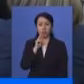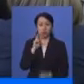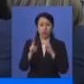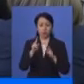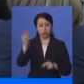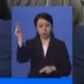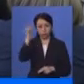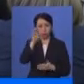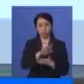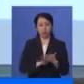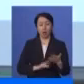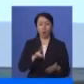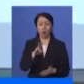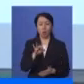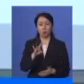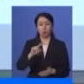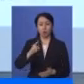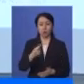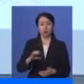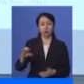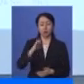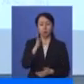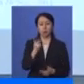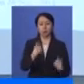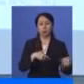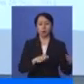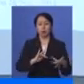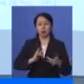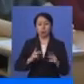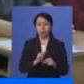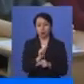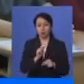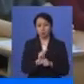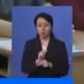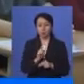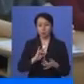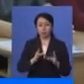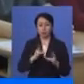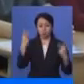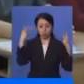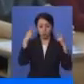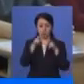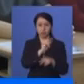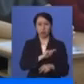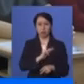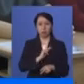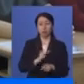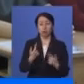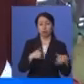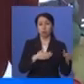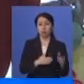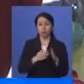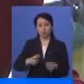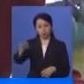учебный процесс в козыбаев университет с 1 сентября будет организован дистанционном формате на сайте университета работает раздел по организации